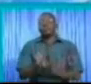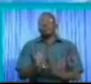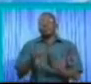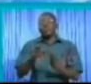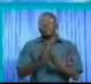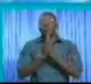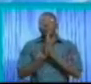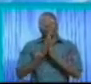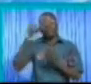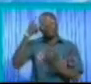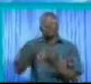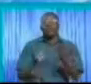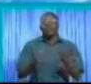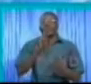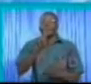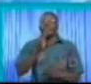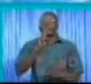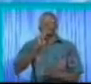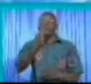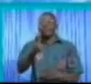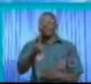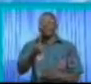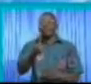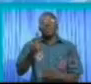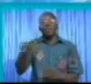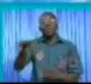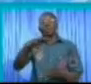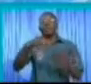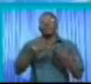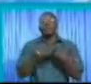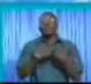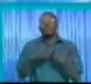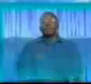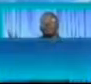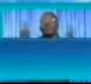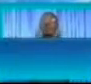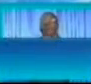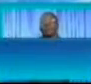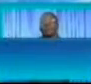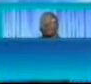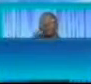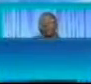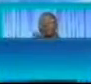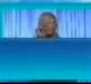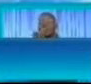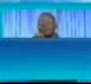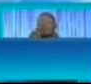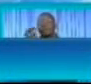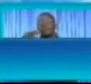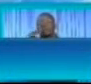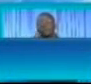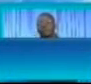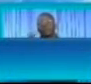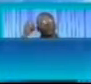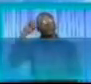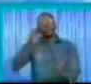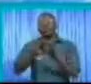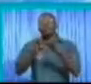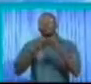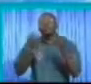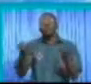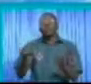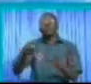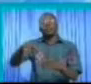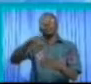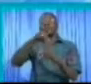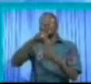prié pour qu'elle soit une réalité. Vous aurez également rendez-vous avec le CITO dans ce journal. La page spéciale consacrée